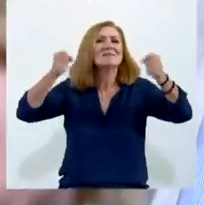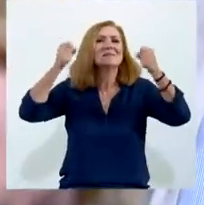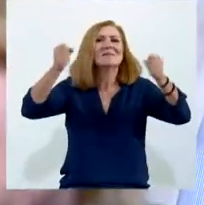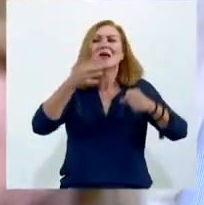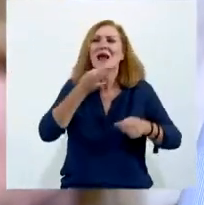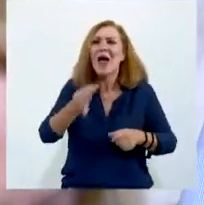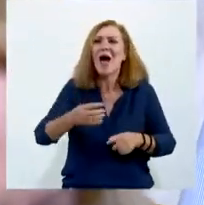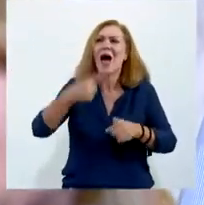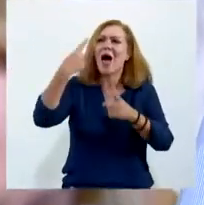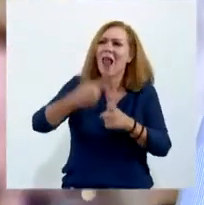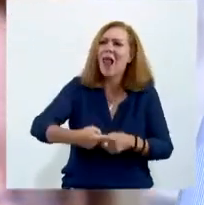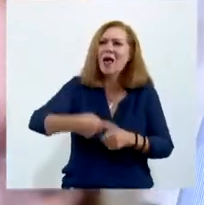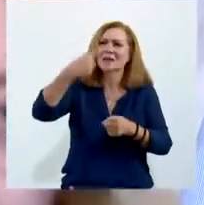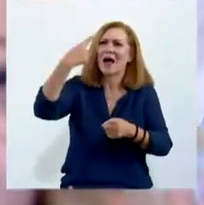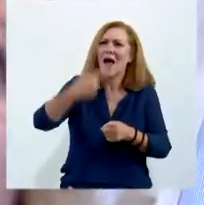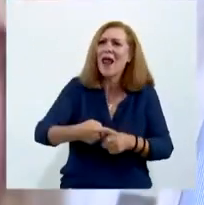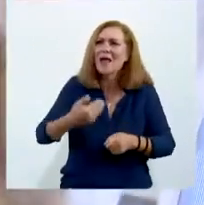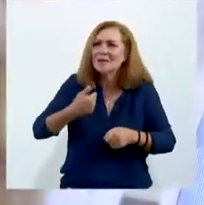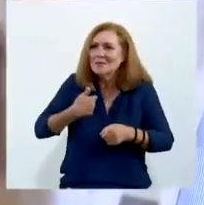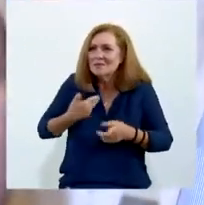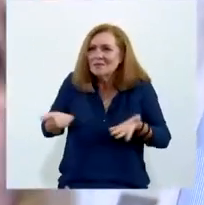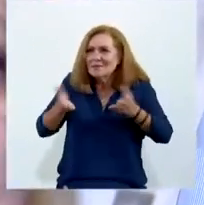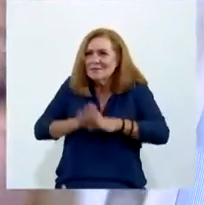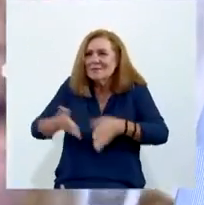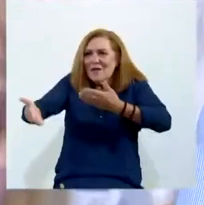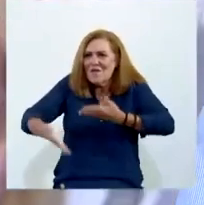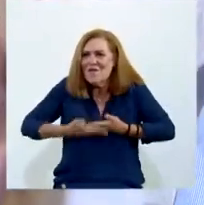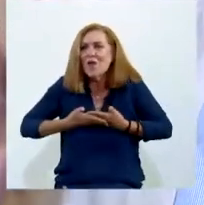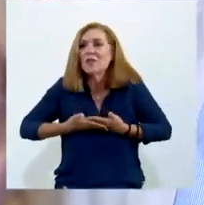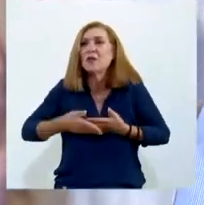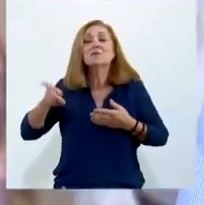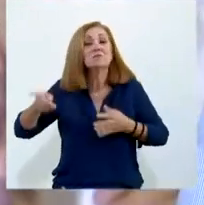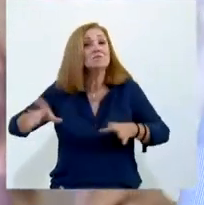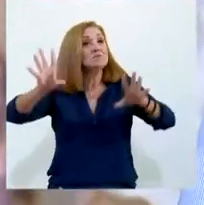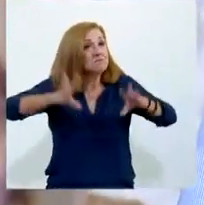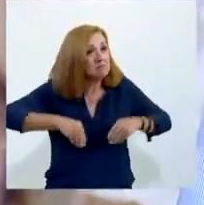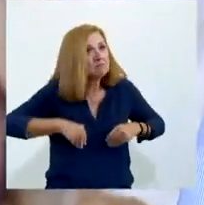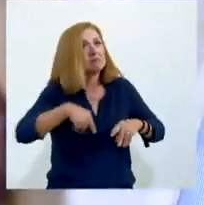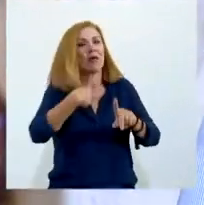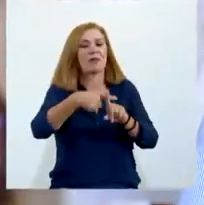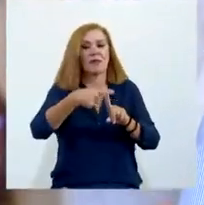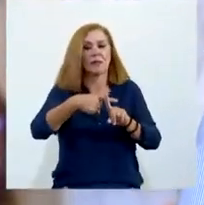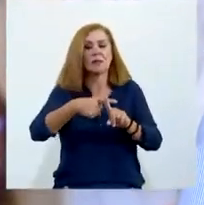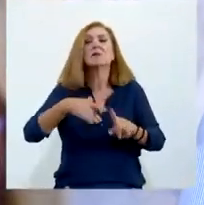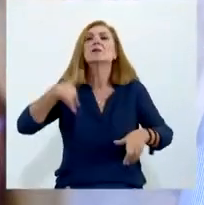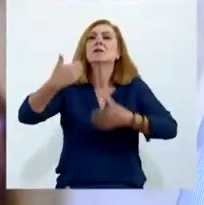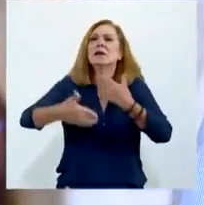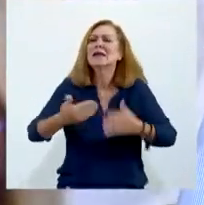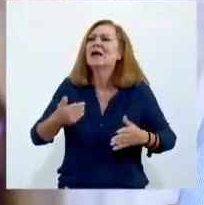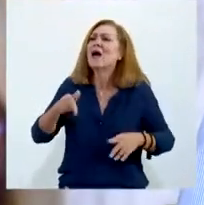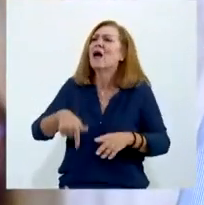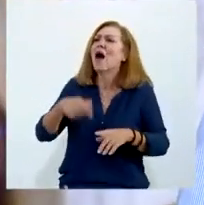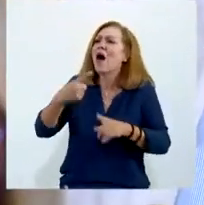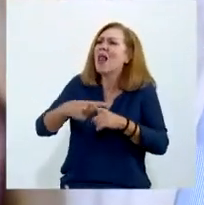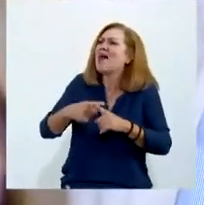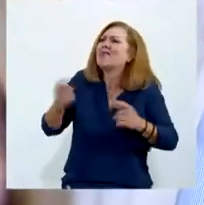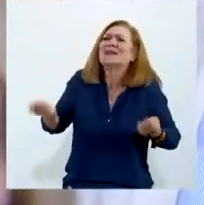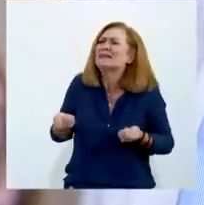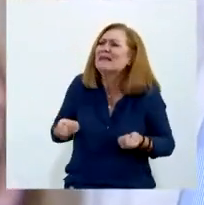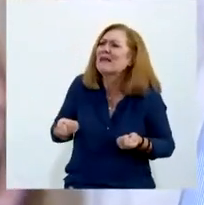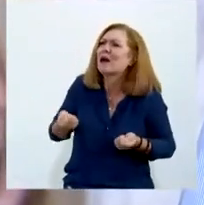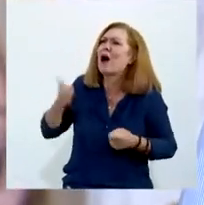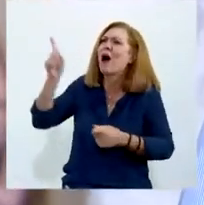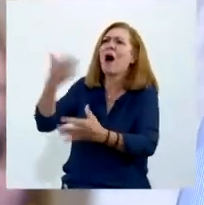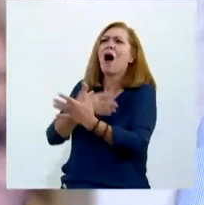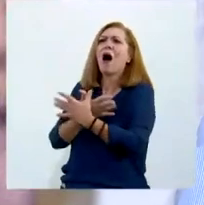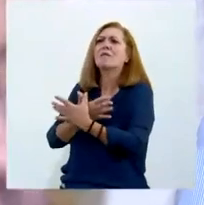ακούσατε τα Χριστούγεννα του 22 στη Βόρεια Ήπειρο και στο οποίο ανταποκριθήκατε θετικά. Ποιες είναι οι επόμενες κινήσεις της Αθήνας στα τερτύπια και τα παιχνίδια